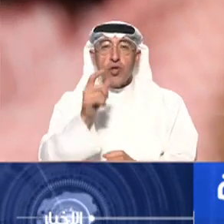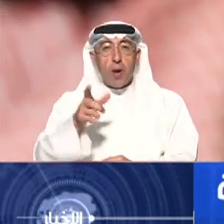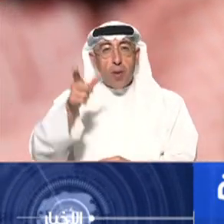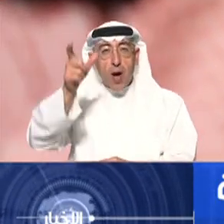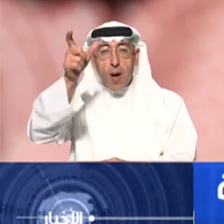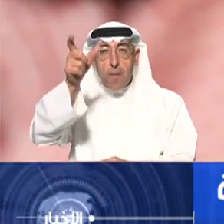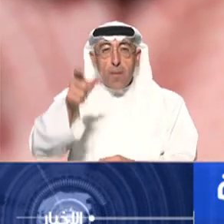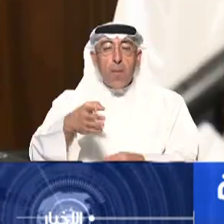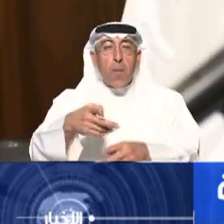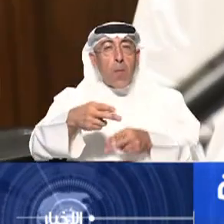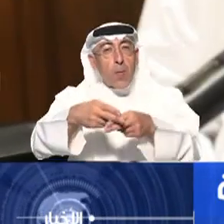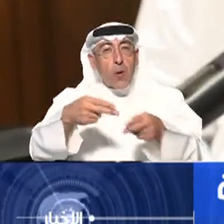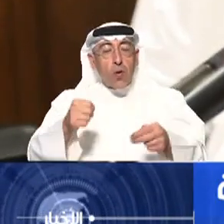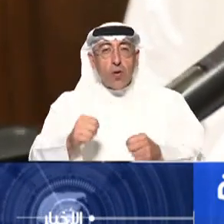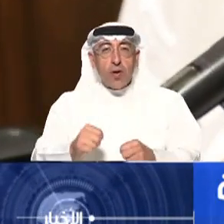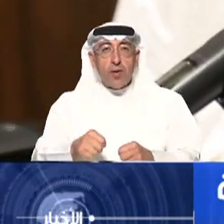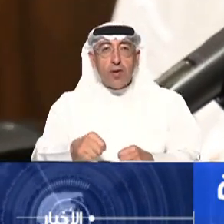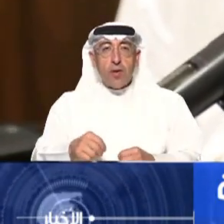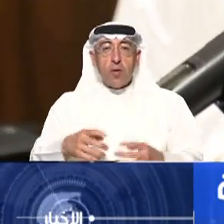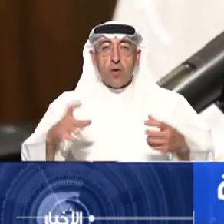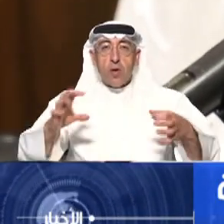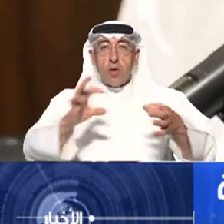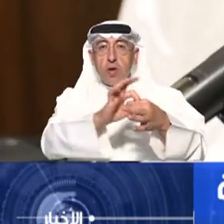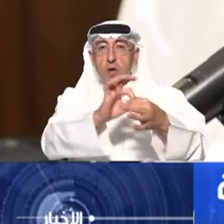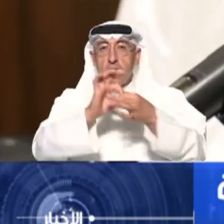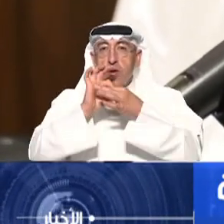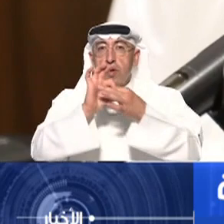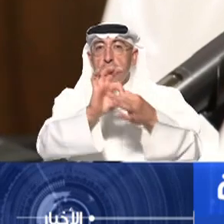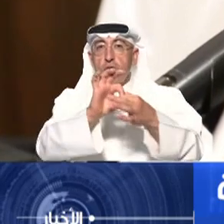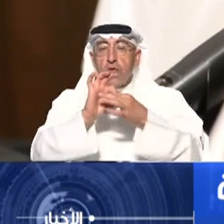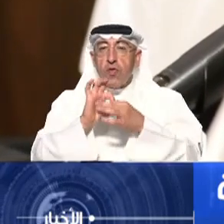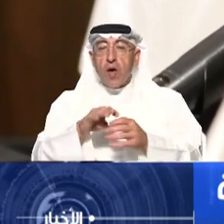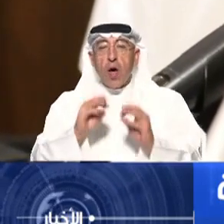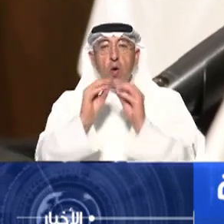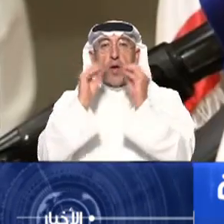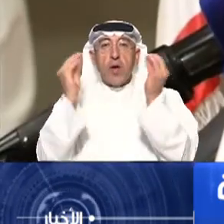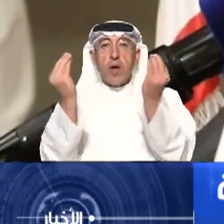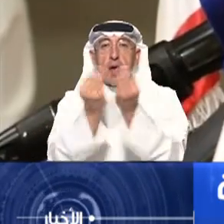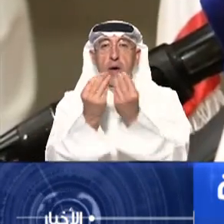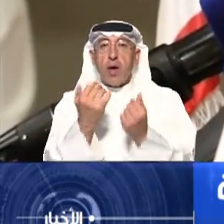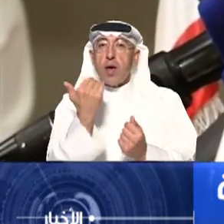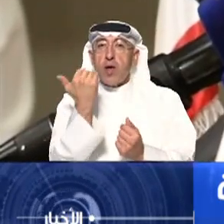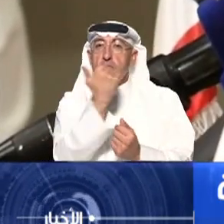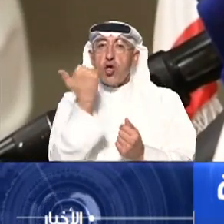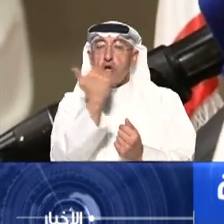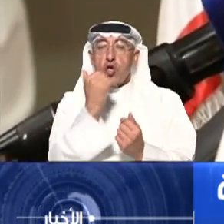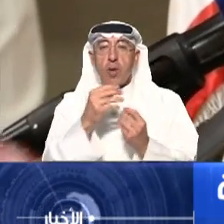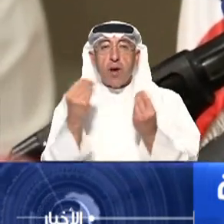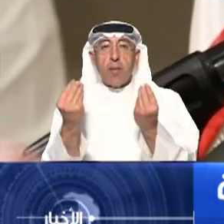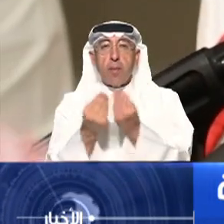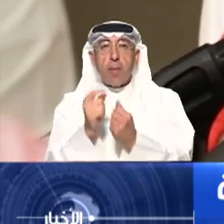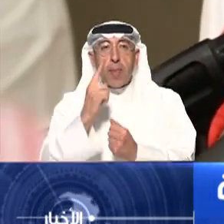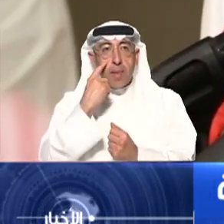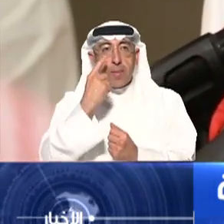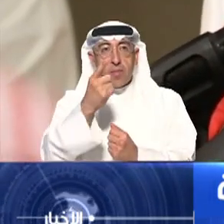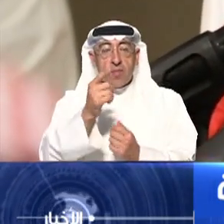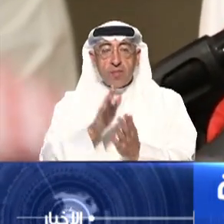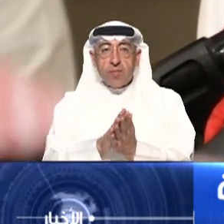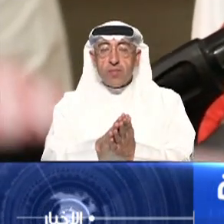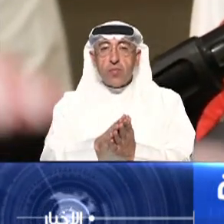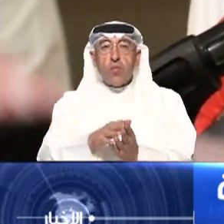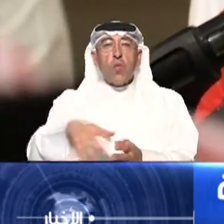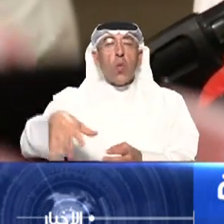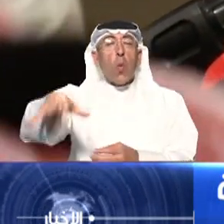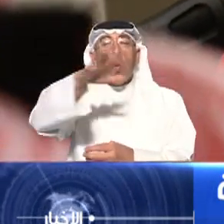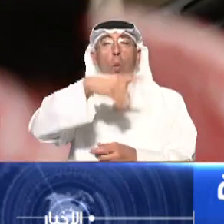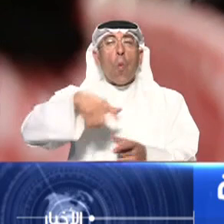الهيئة العامة للشباب مع المبادرات الوطنية التطوعية، ومنها مبادرة وطني 2020 التي استقطبت أعدادا